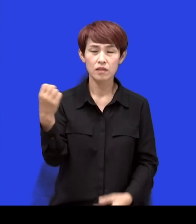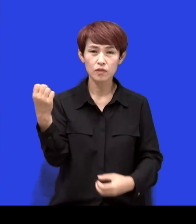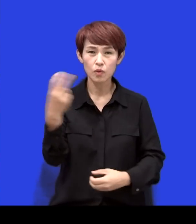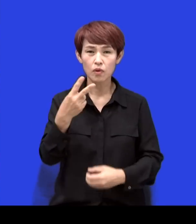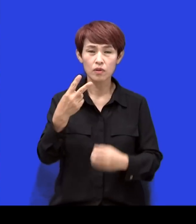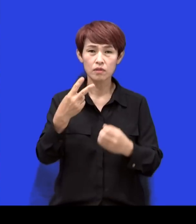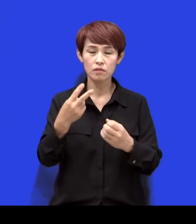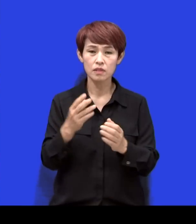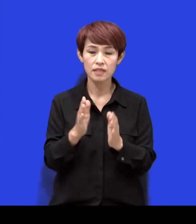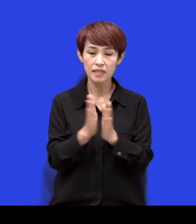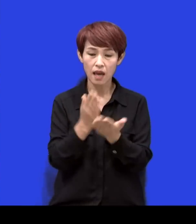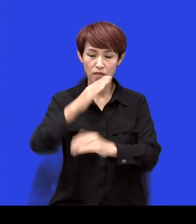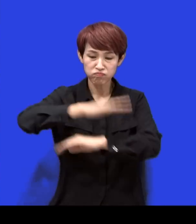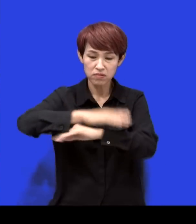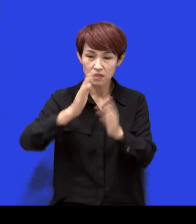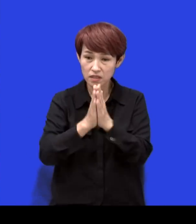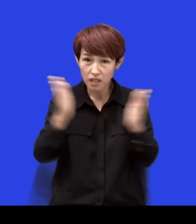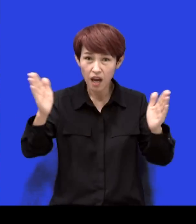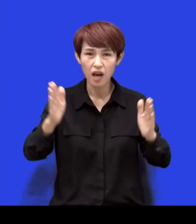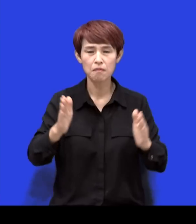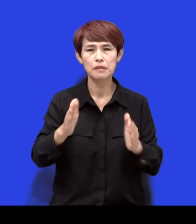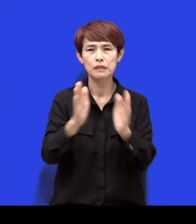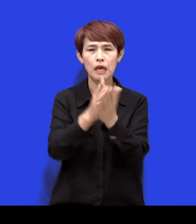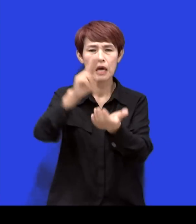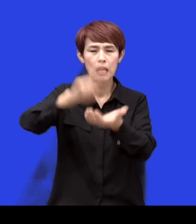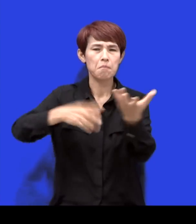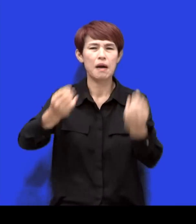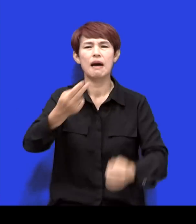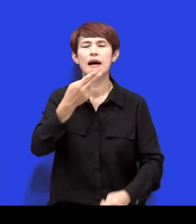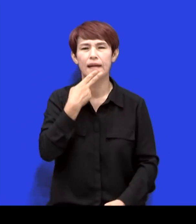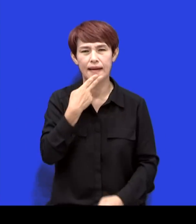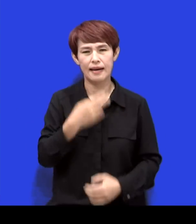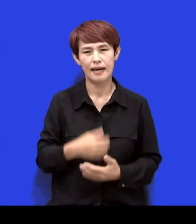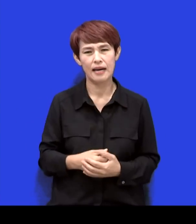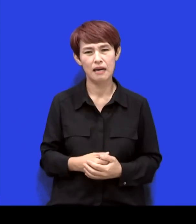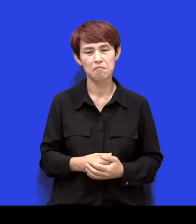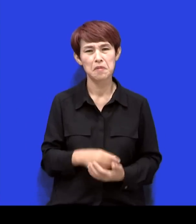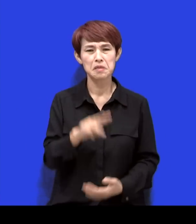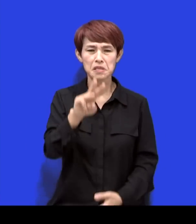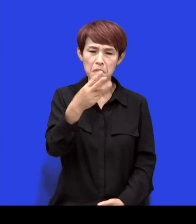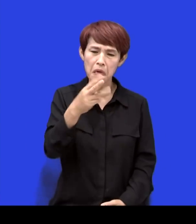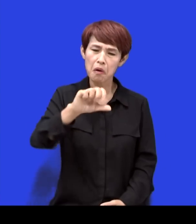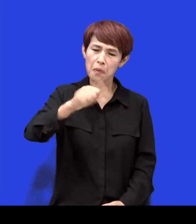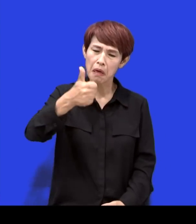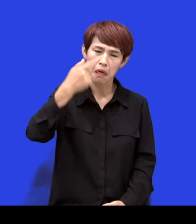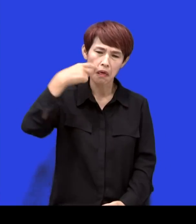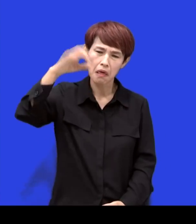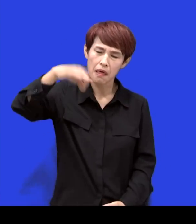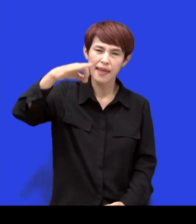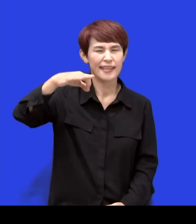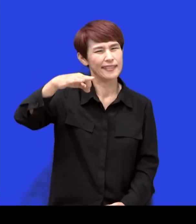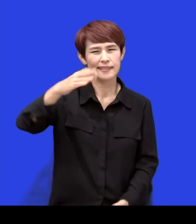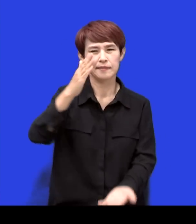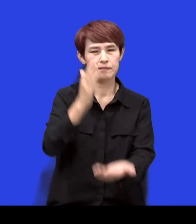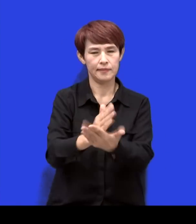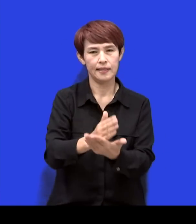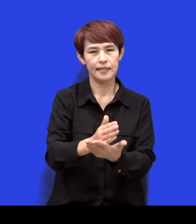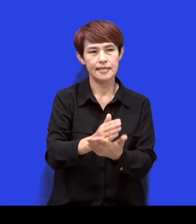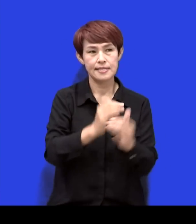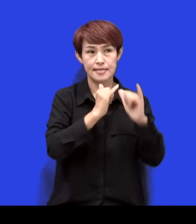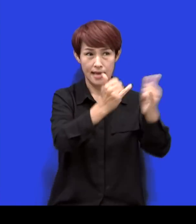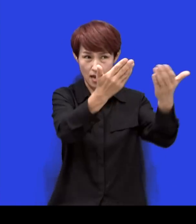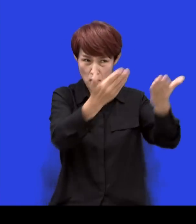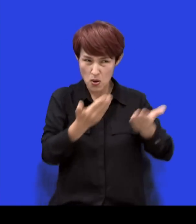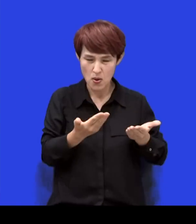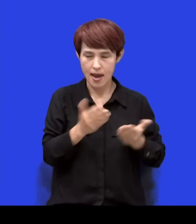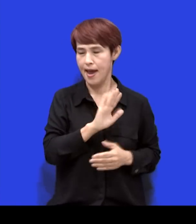거 아니에요. 팔리죠, 그러면은 내나 이제 말하지. 예, 많이 받아야 이제 300에서 500 받는 거거든요. 네. 예. 그러니까 이걸 안